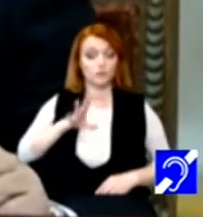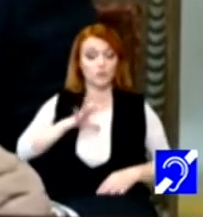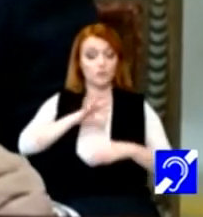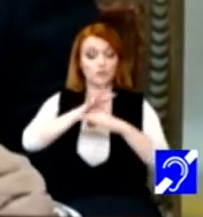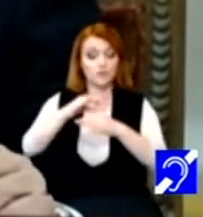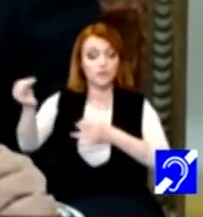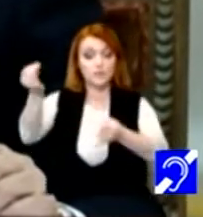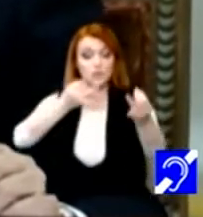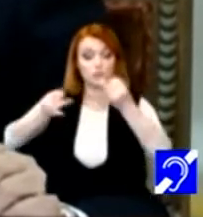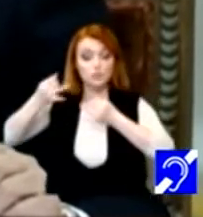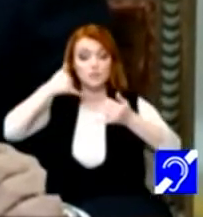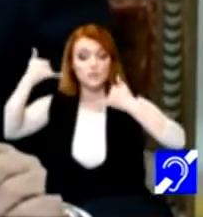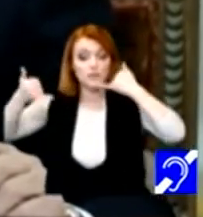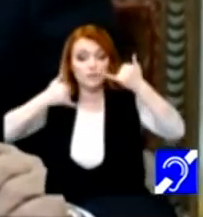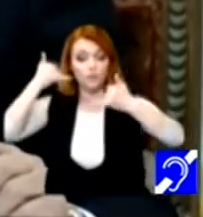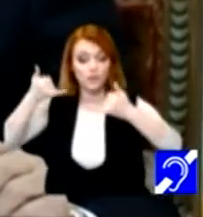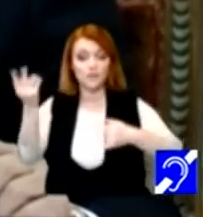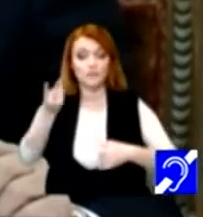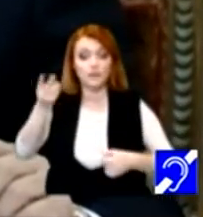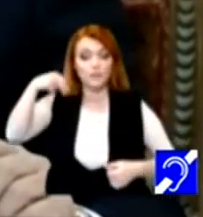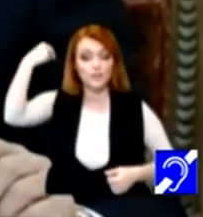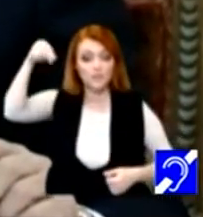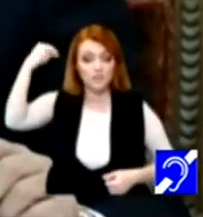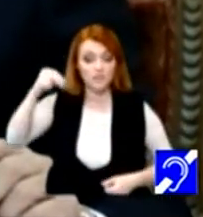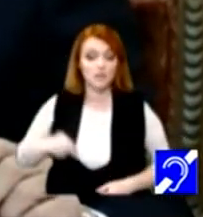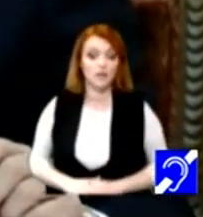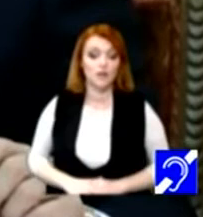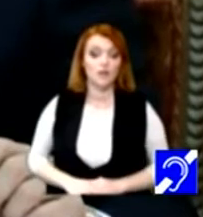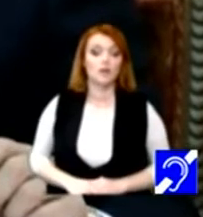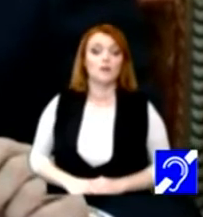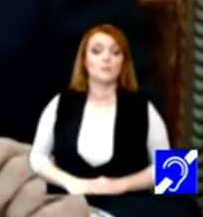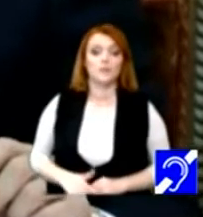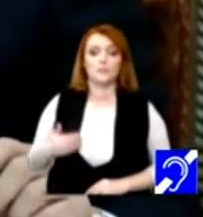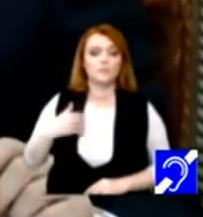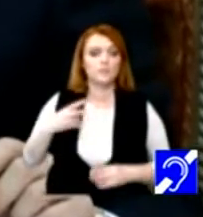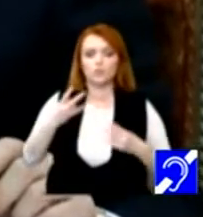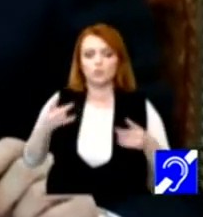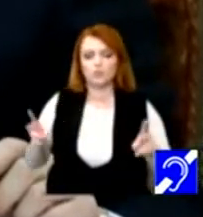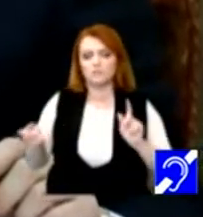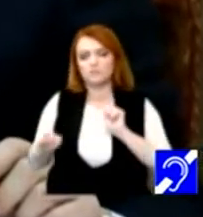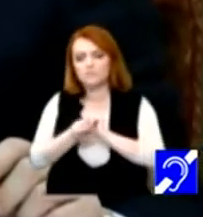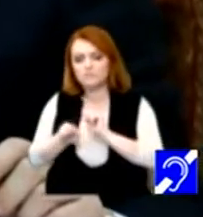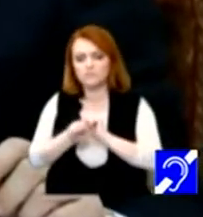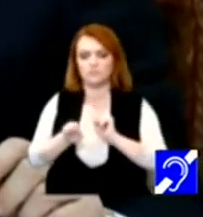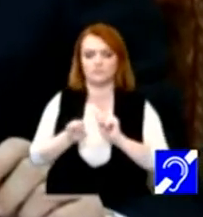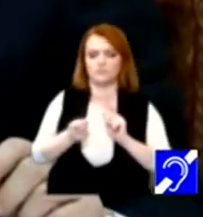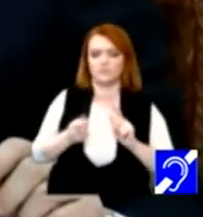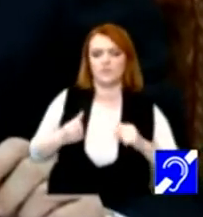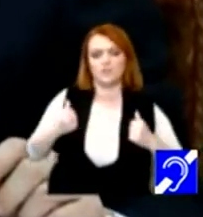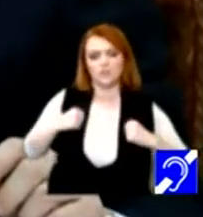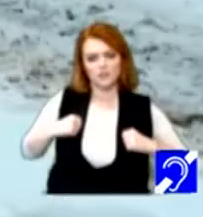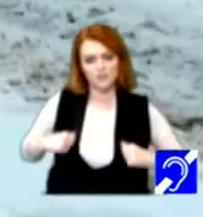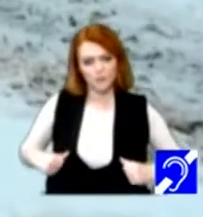контактом, состоявшимися сегодня переговорами, потому что они носили откровенный, содержательный,